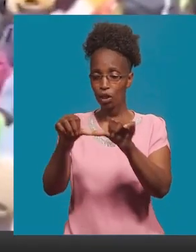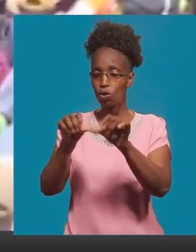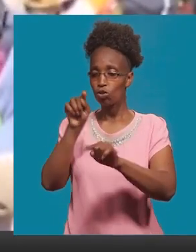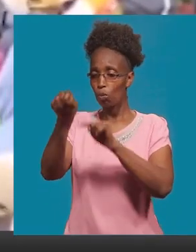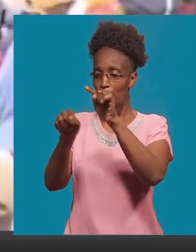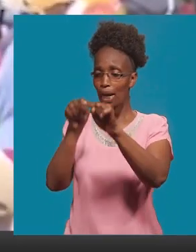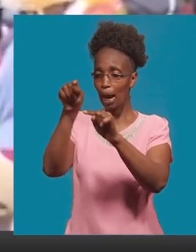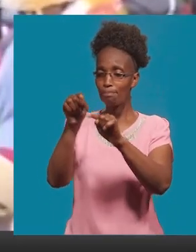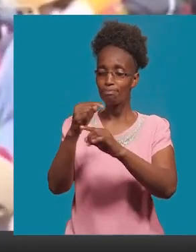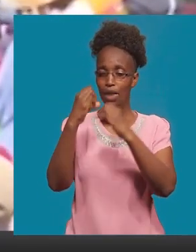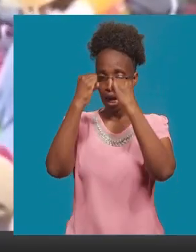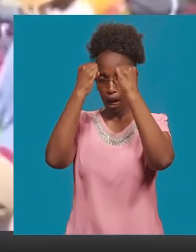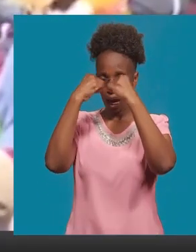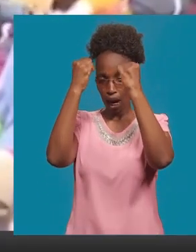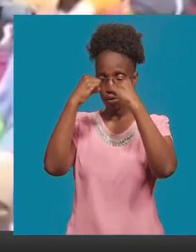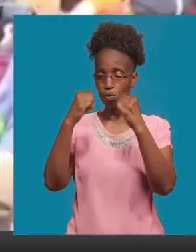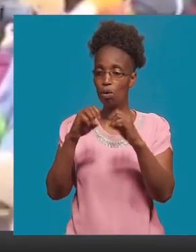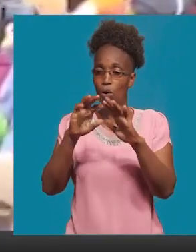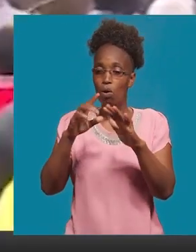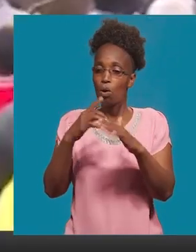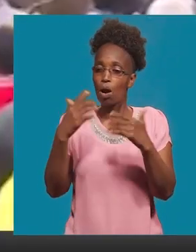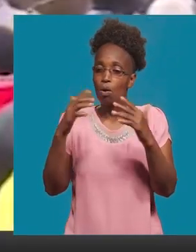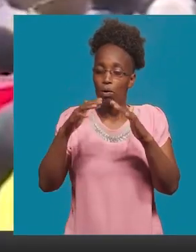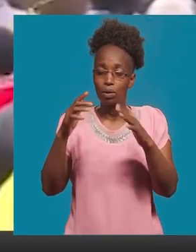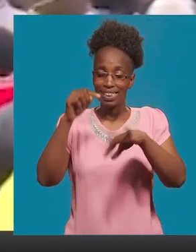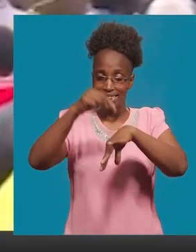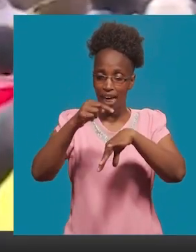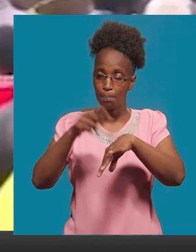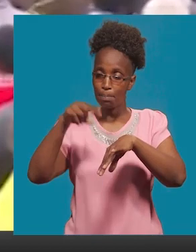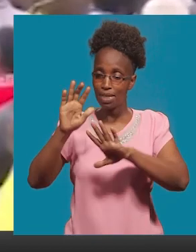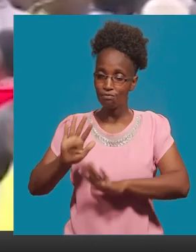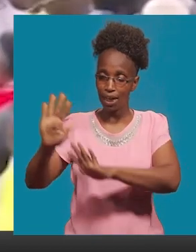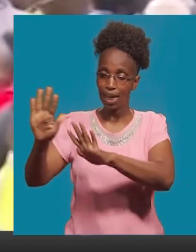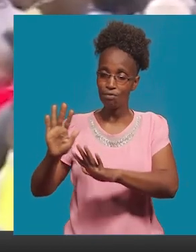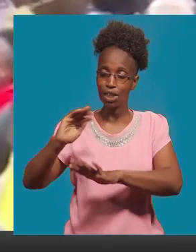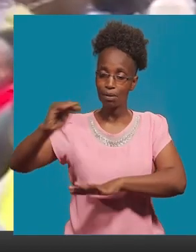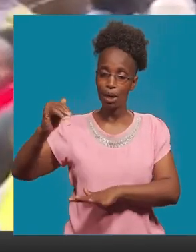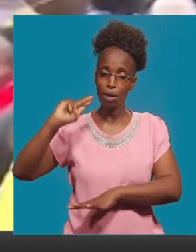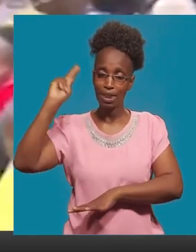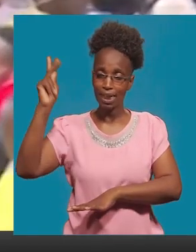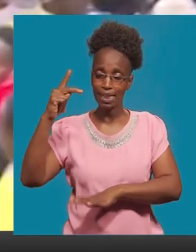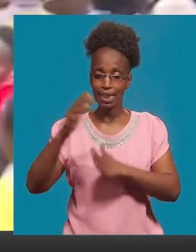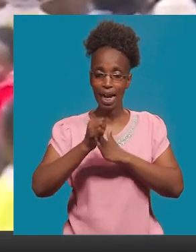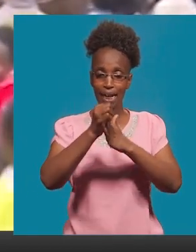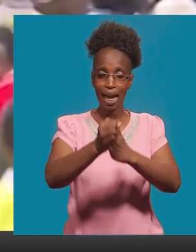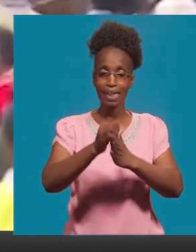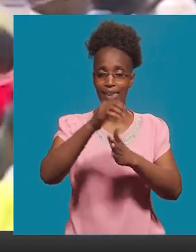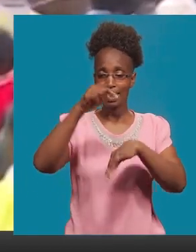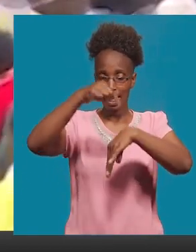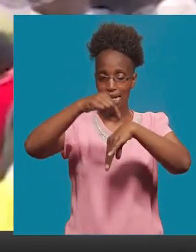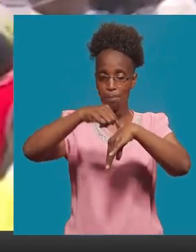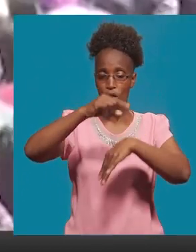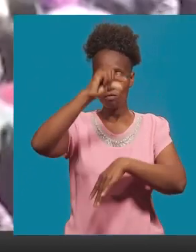wakimsuta Bi Martha Karua kwa madai ya kuwatenga vigogo wa mlima Kenya wakiongozwa na hayati Mwai Kibaki,